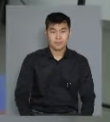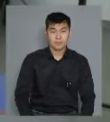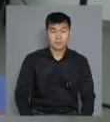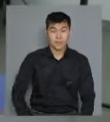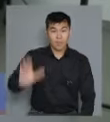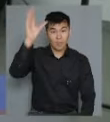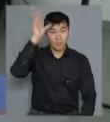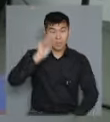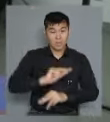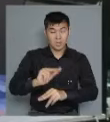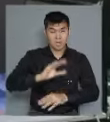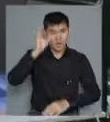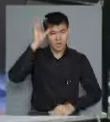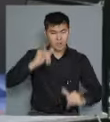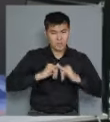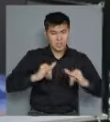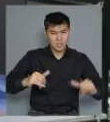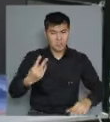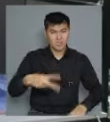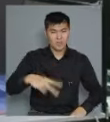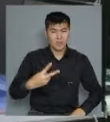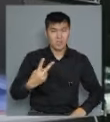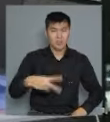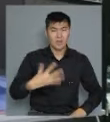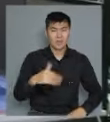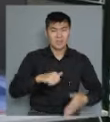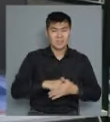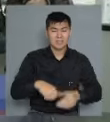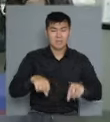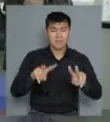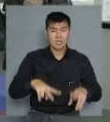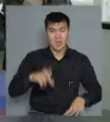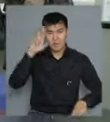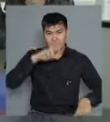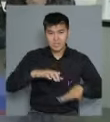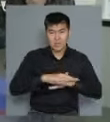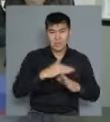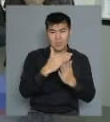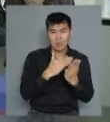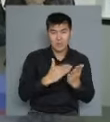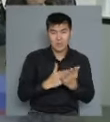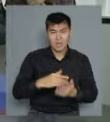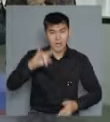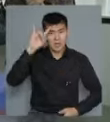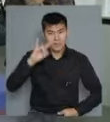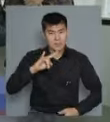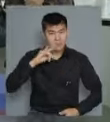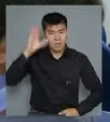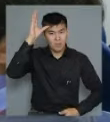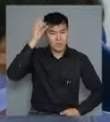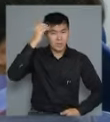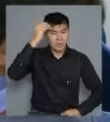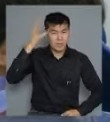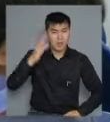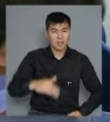Білім беру және ғылымды дамытудың 2020-2025 жылдарға арналған мемлекеттік бағдарламасы қазақстандық білім мен ғылымның